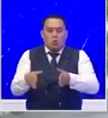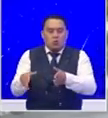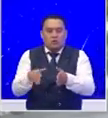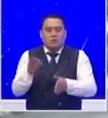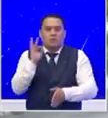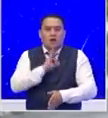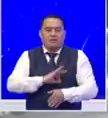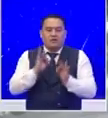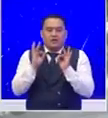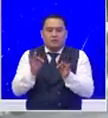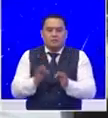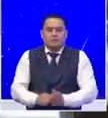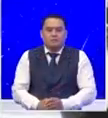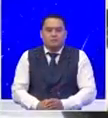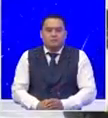и правильной